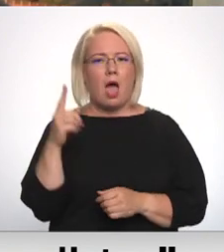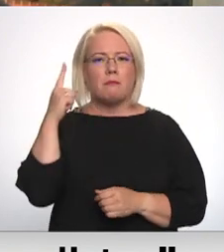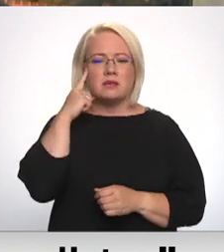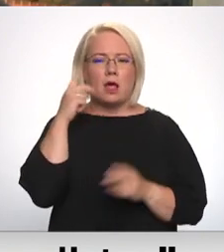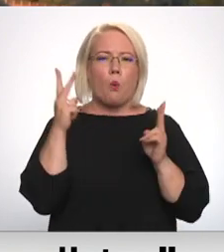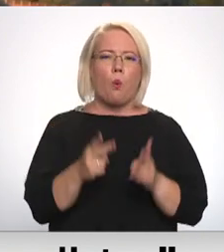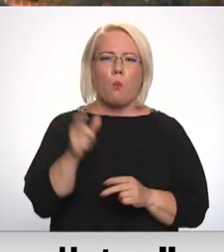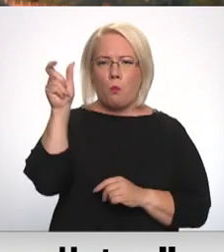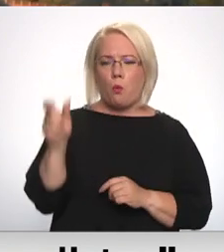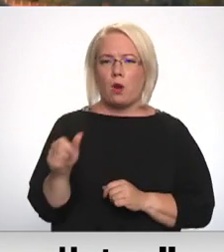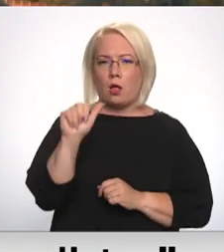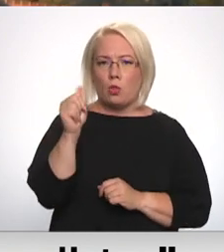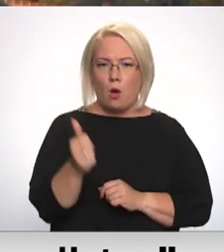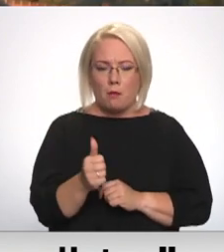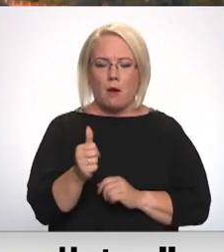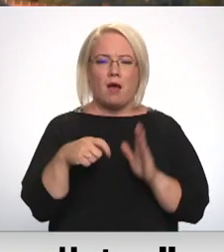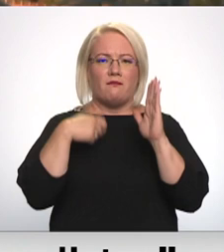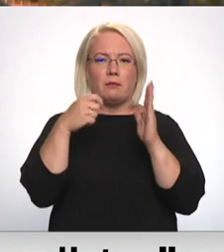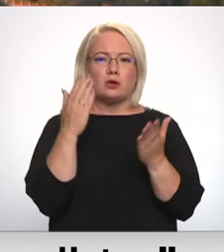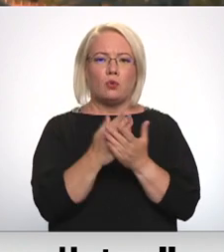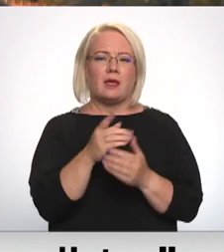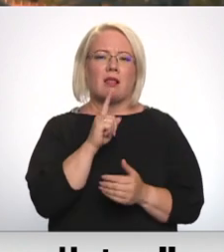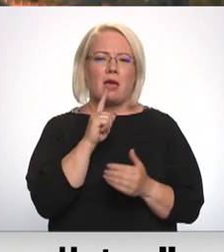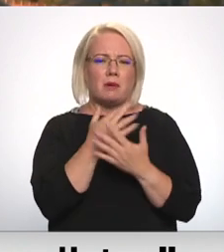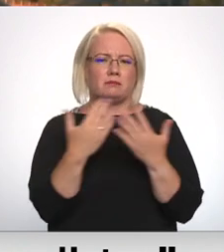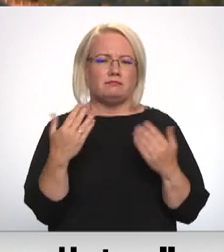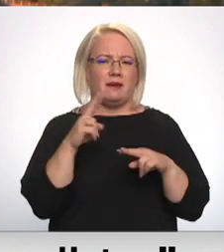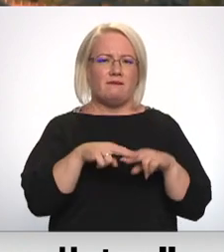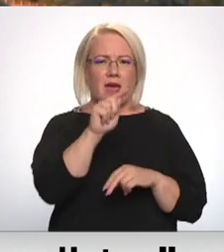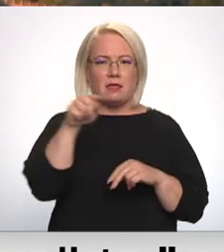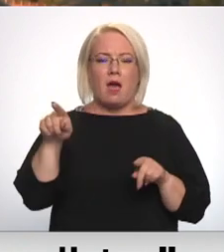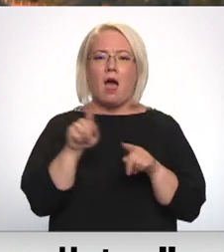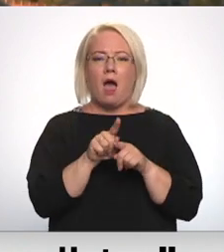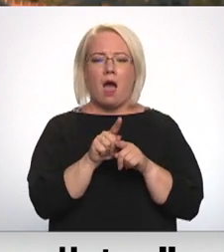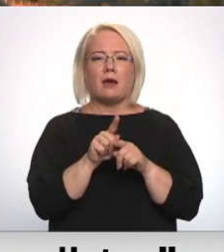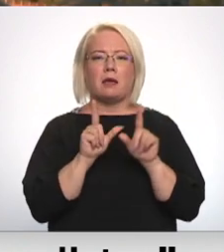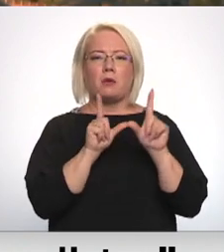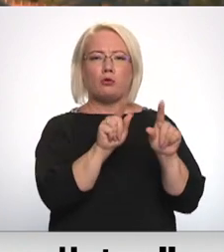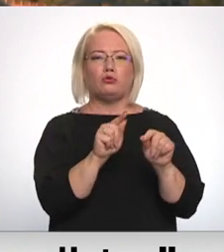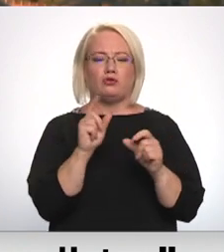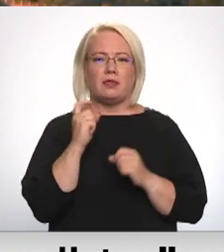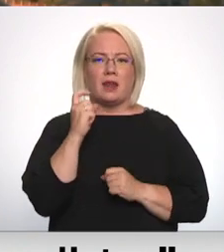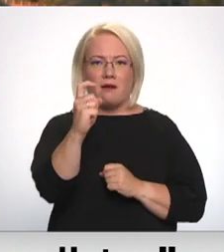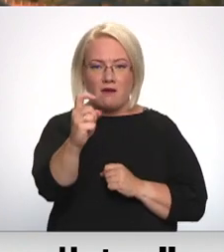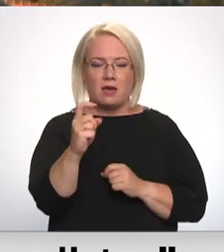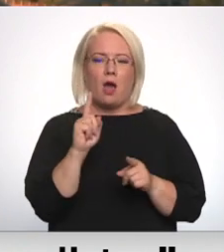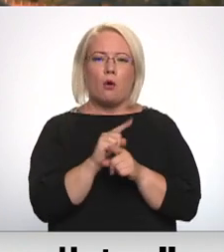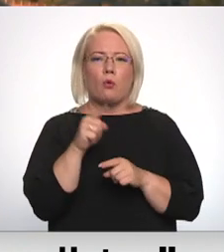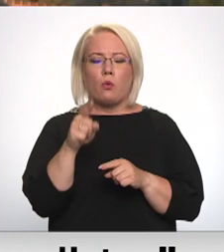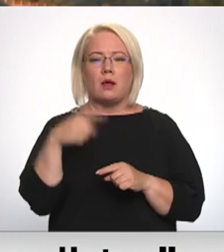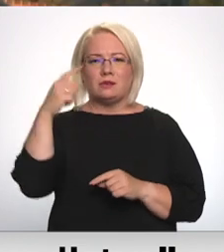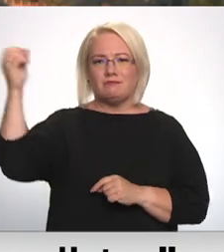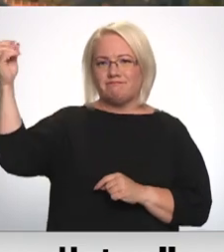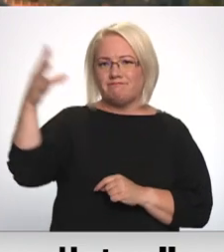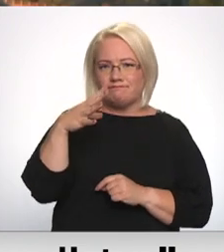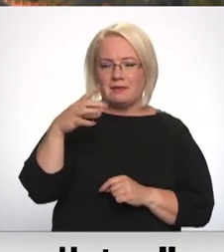upura lomā. Filmēšana notika vairākās Liepājas vietās, arī braucošā tramvajā, virs kura filmēšanas grupai, spītējot saulēniem laikam,